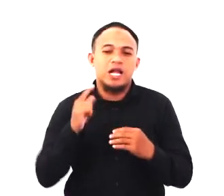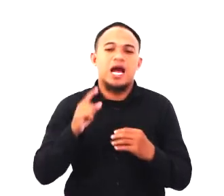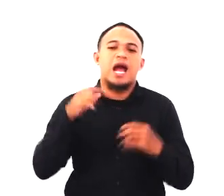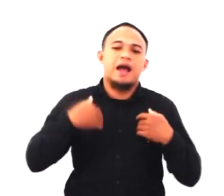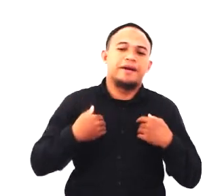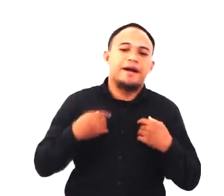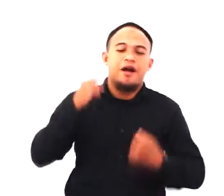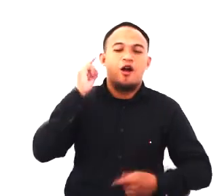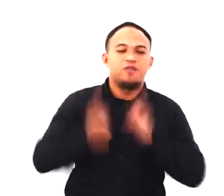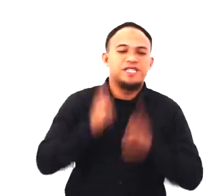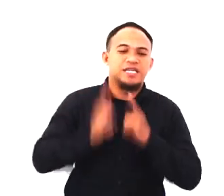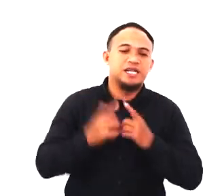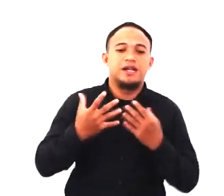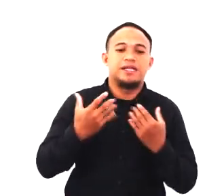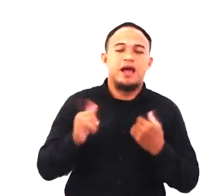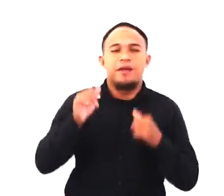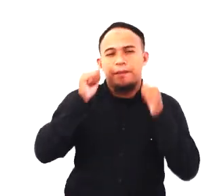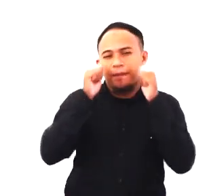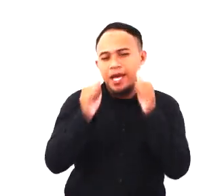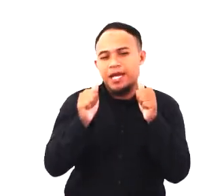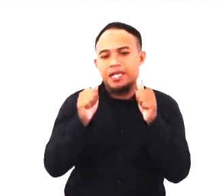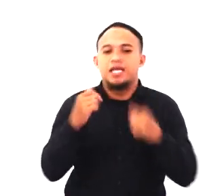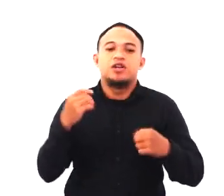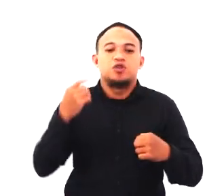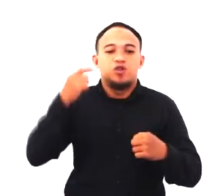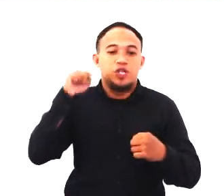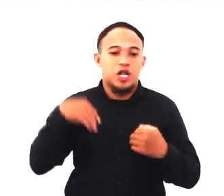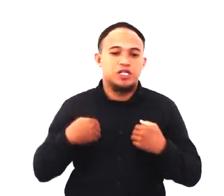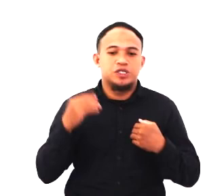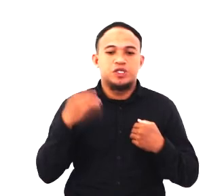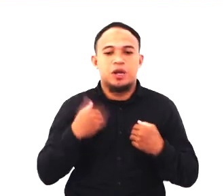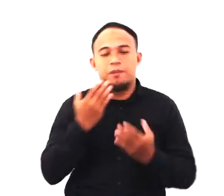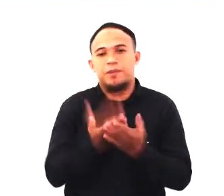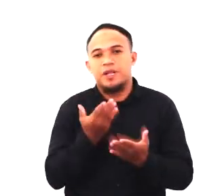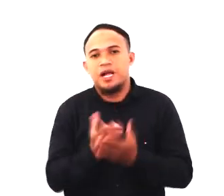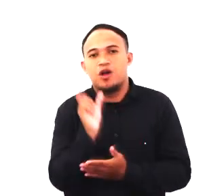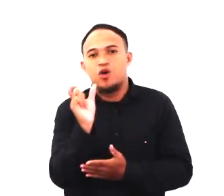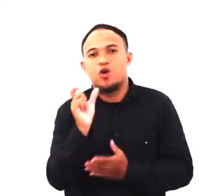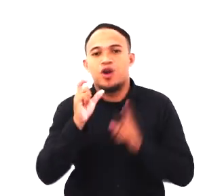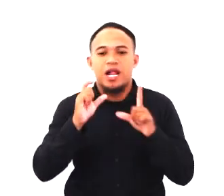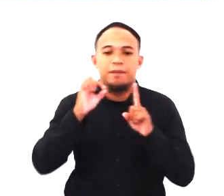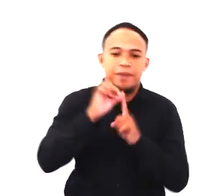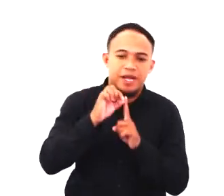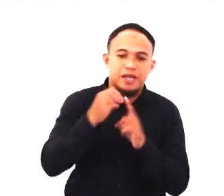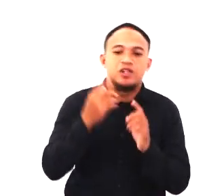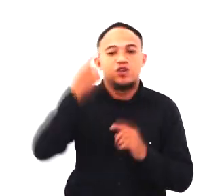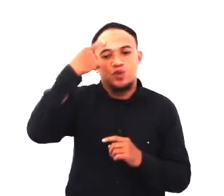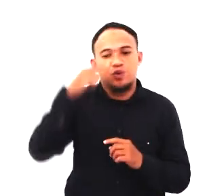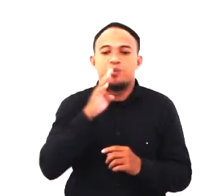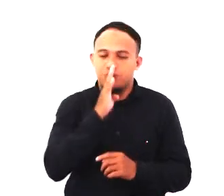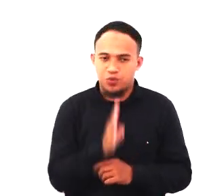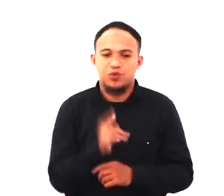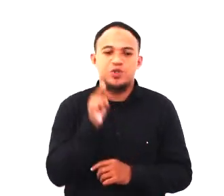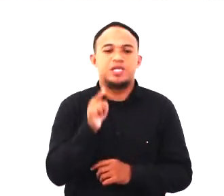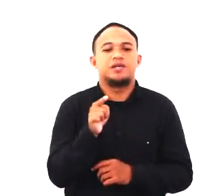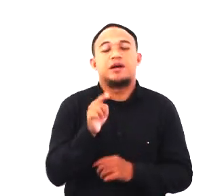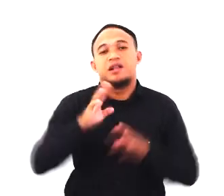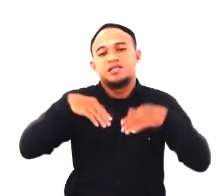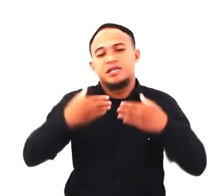Saya mengharapkan mudah-mudahan ada kontraktor yang baik dan itu saya minta kepada ULT untuk betul-betul menyeleksi,